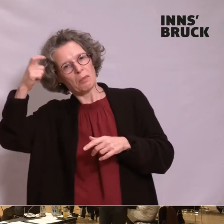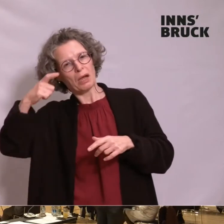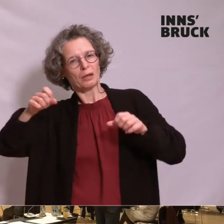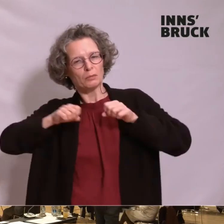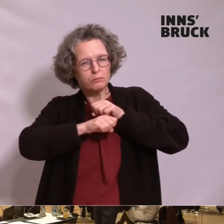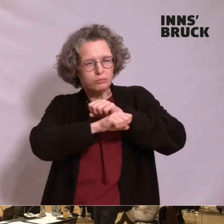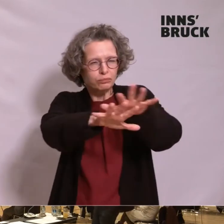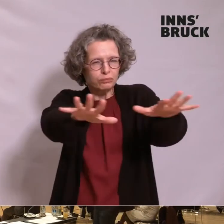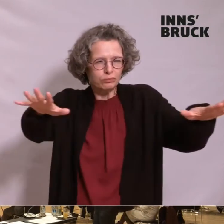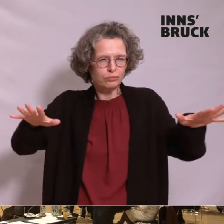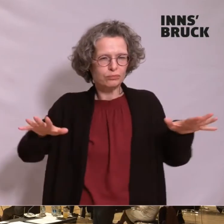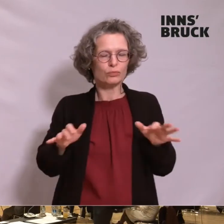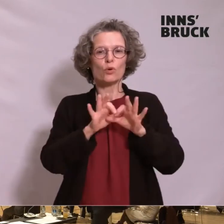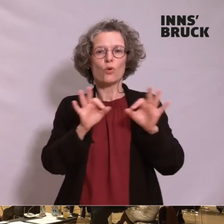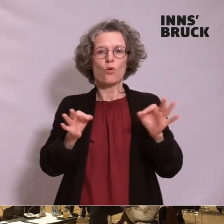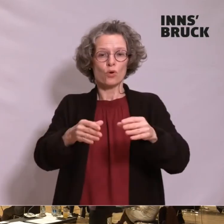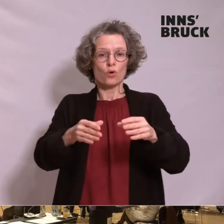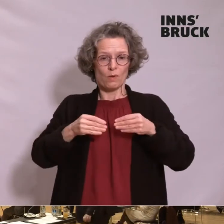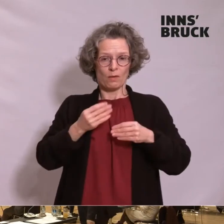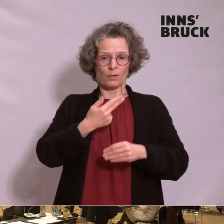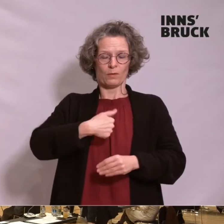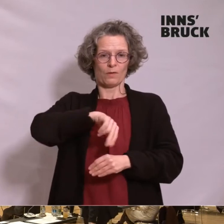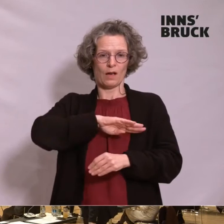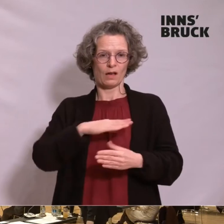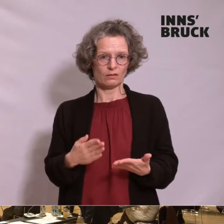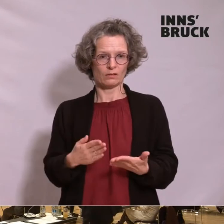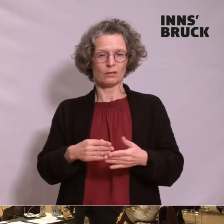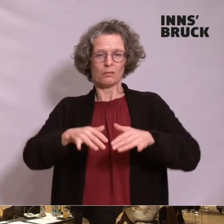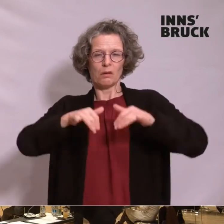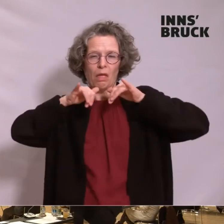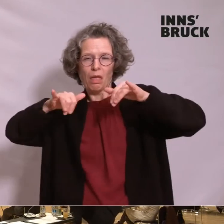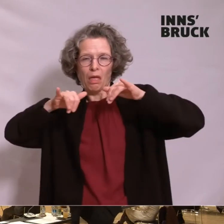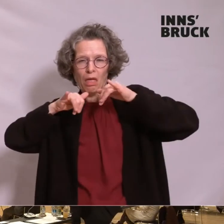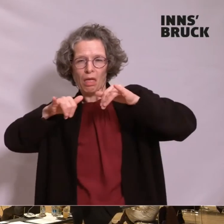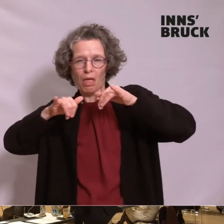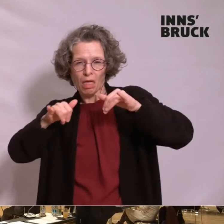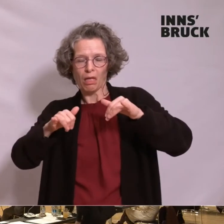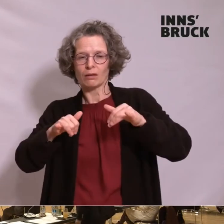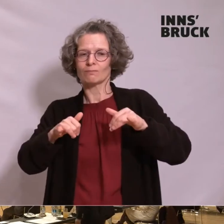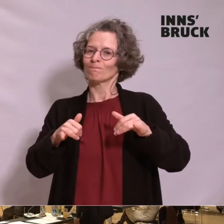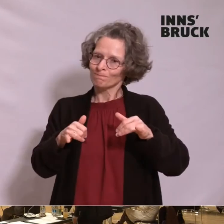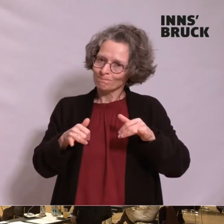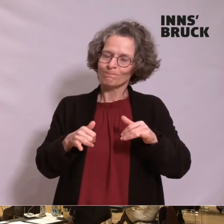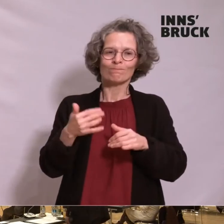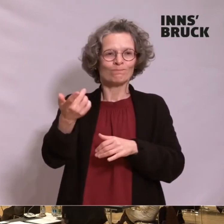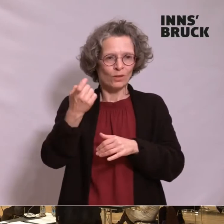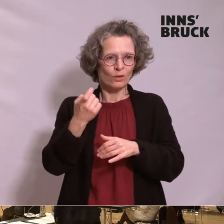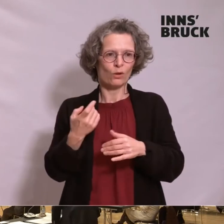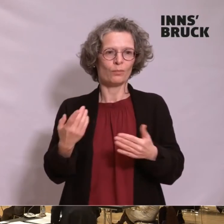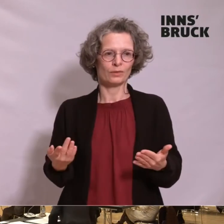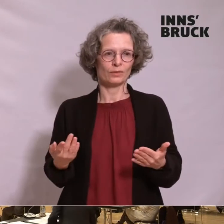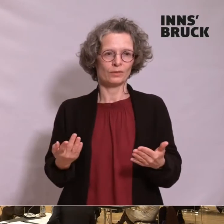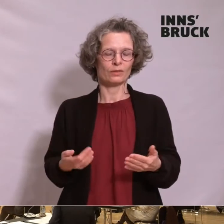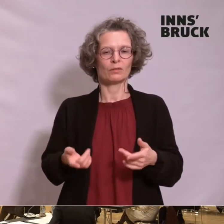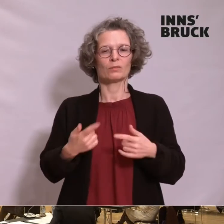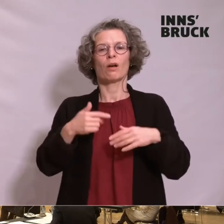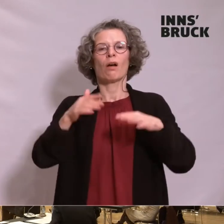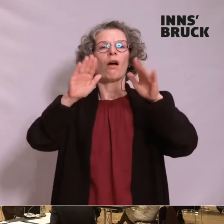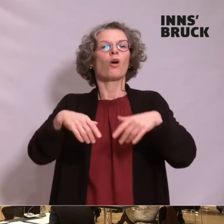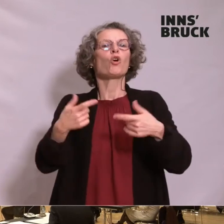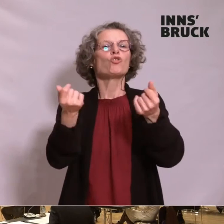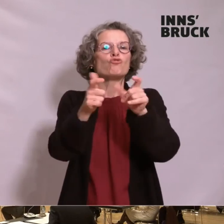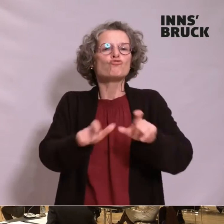für irgendetwas zu übernehmen, marschreierisch vor sich her tragen. Sich hinter vermeintlichen Schulden oder